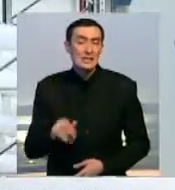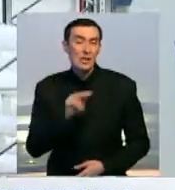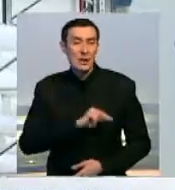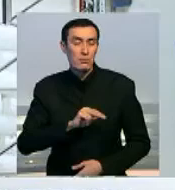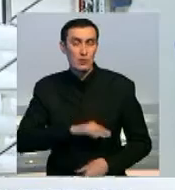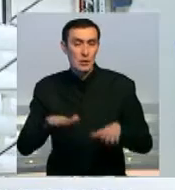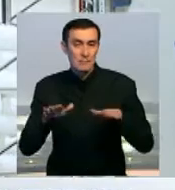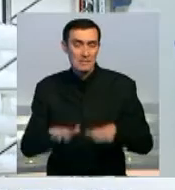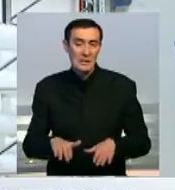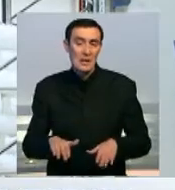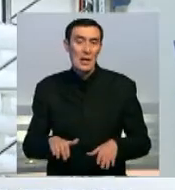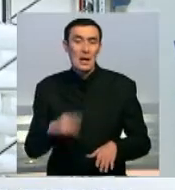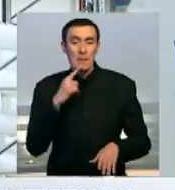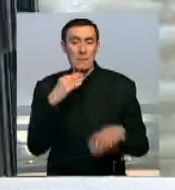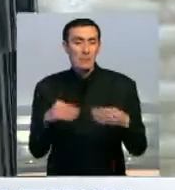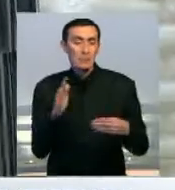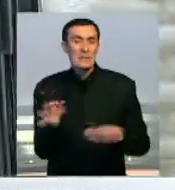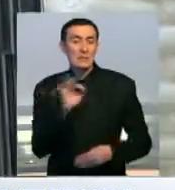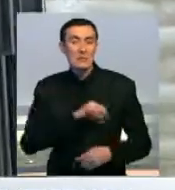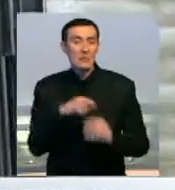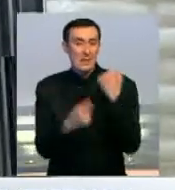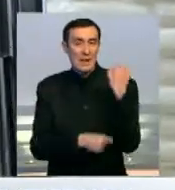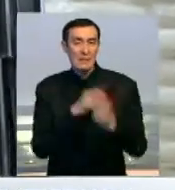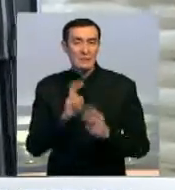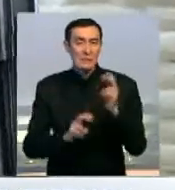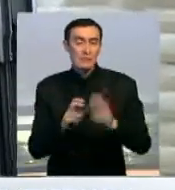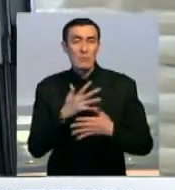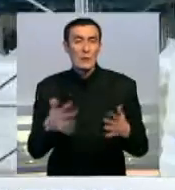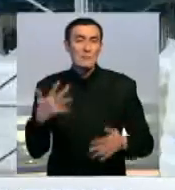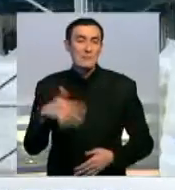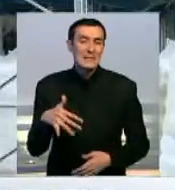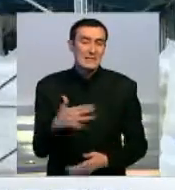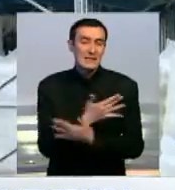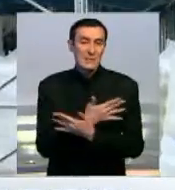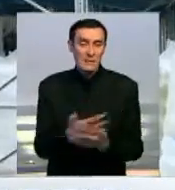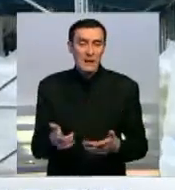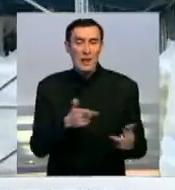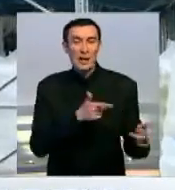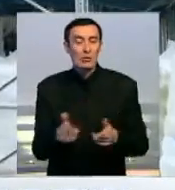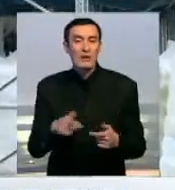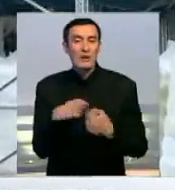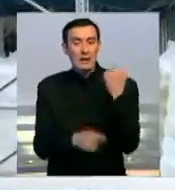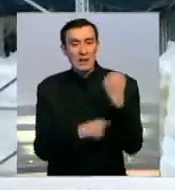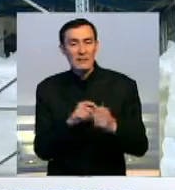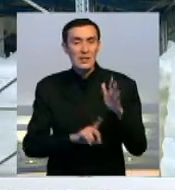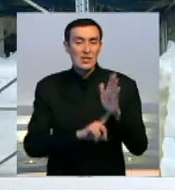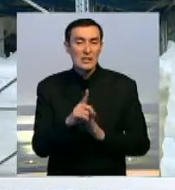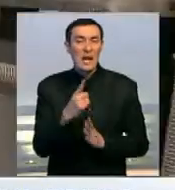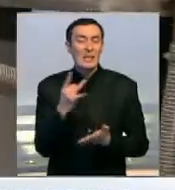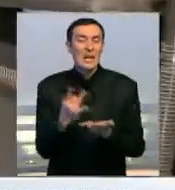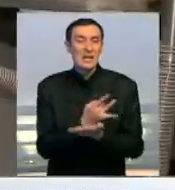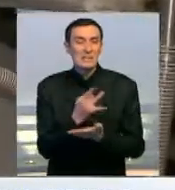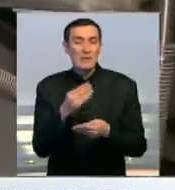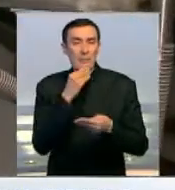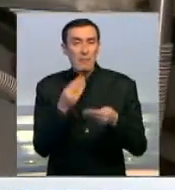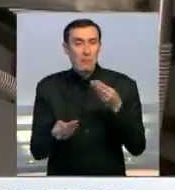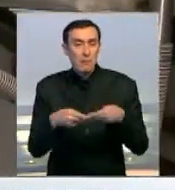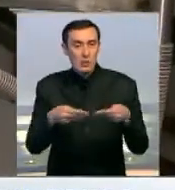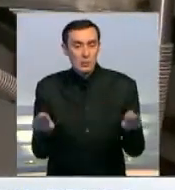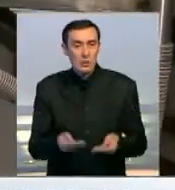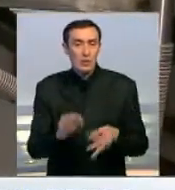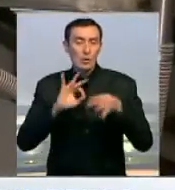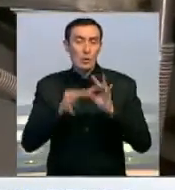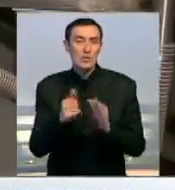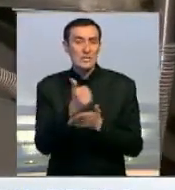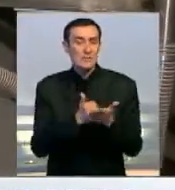Часть полимеров послужит сырьем для производства более чем 50 видов готовой продукции, от одноразовой посуды до сложных